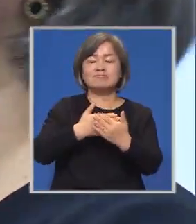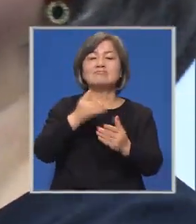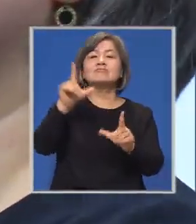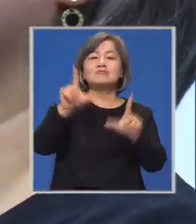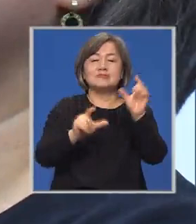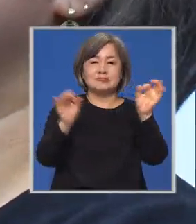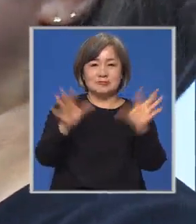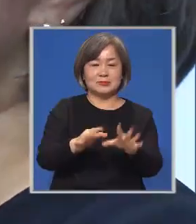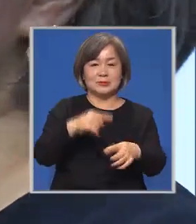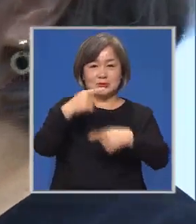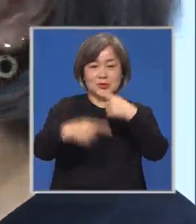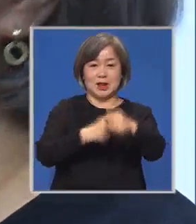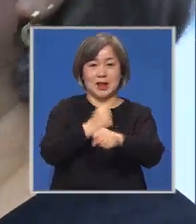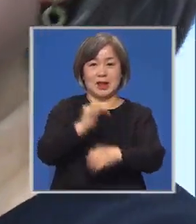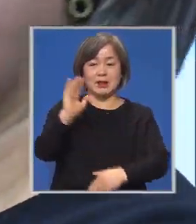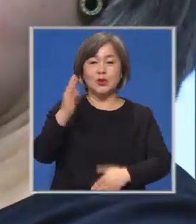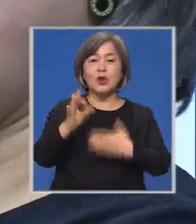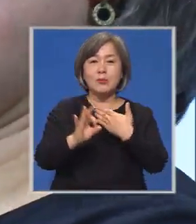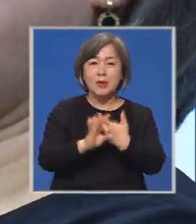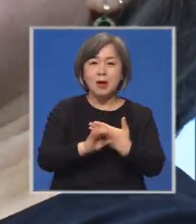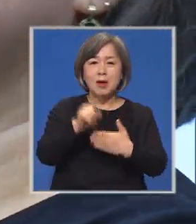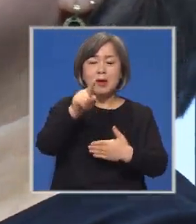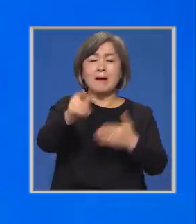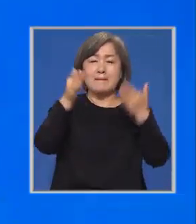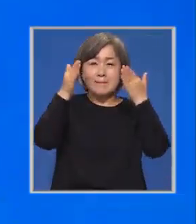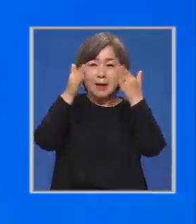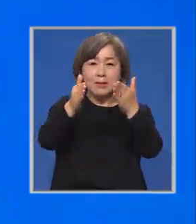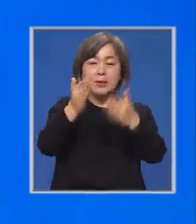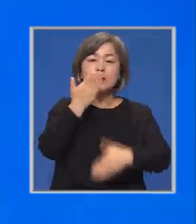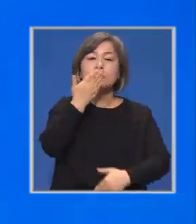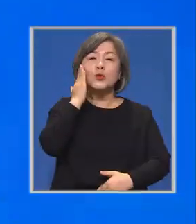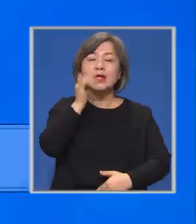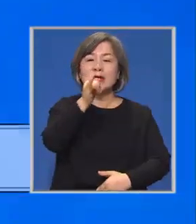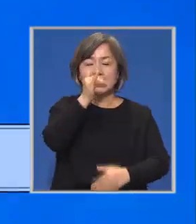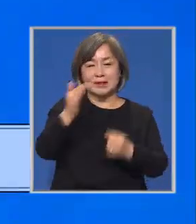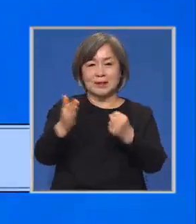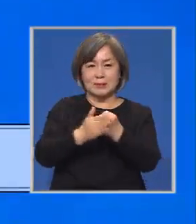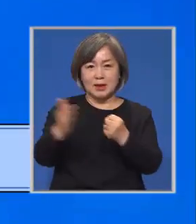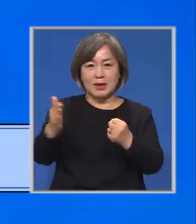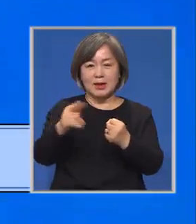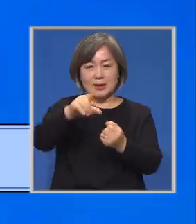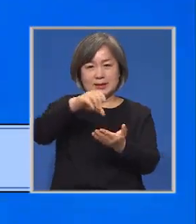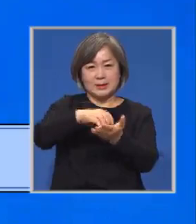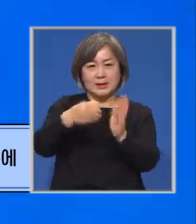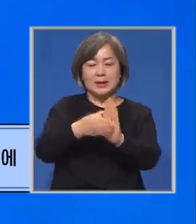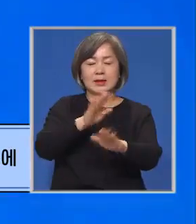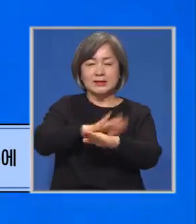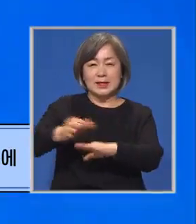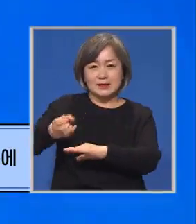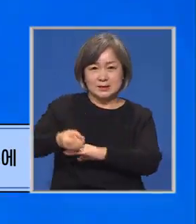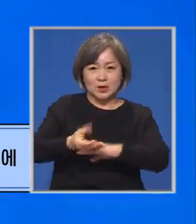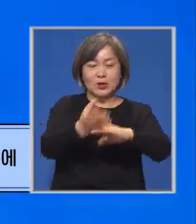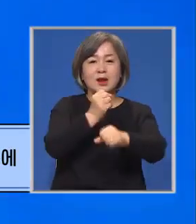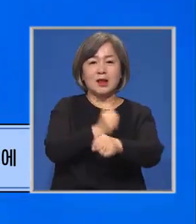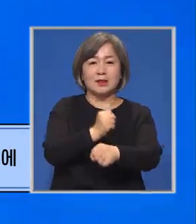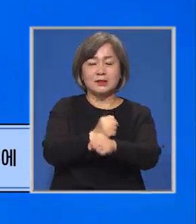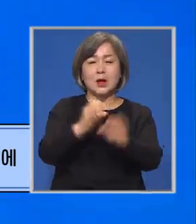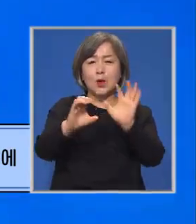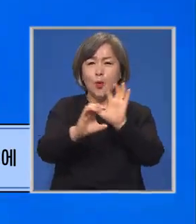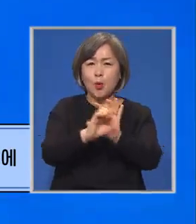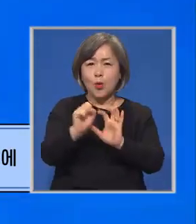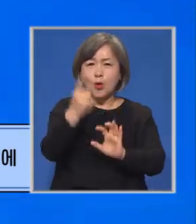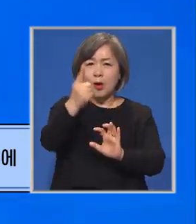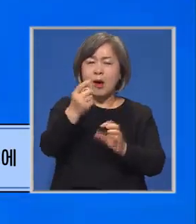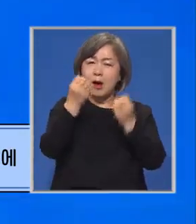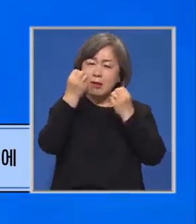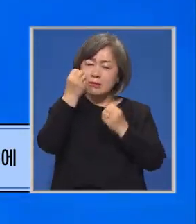긴장되는 순간이죠. 수화를 하게 되면 거기만 바라보는 농인들이 있기 때문에 제대로 전달을 해야지.